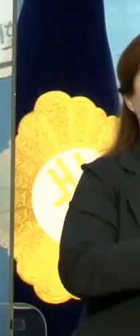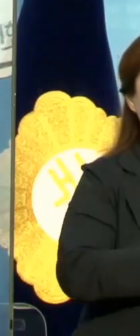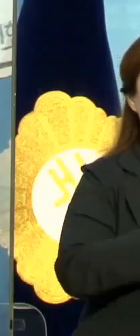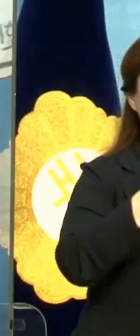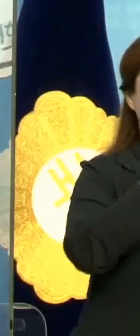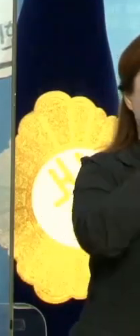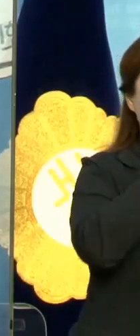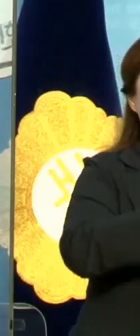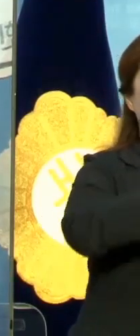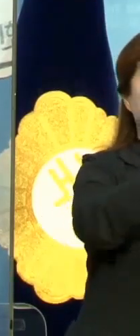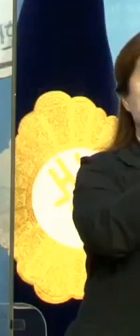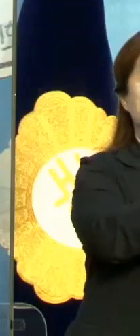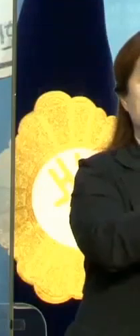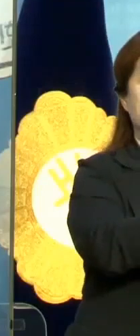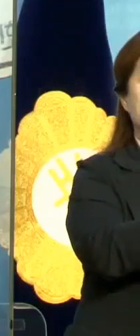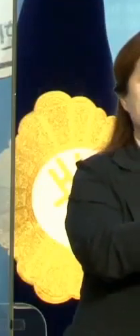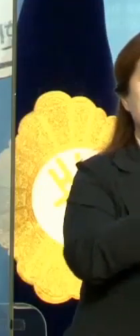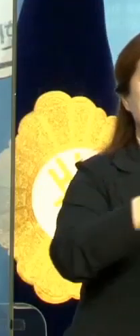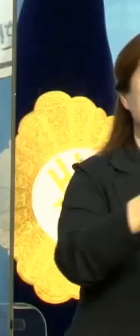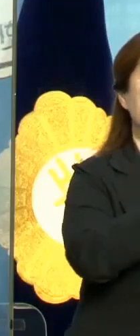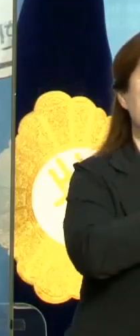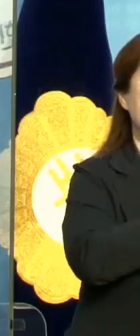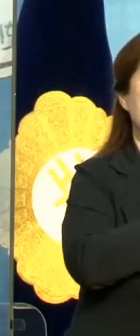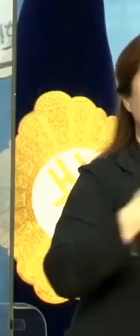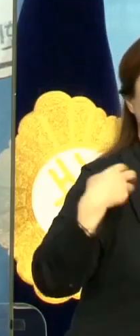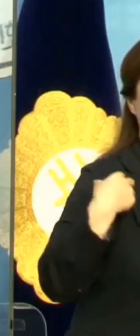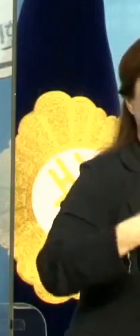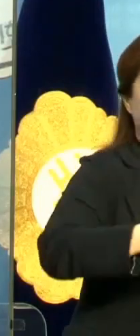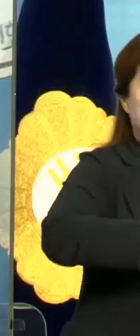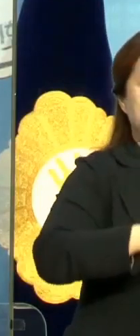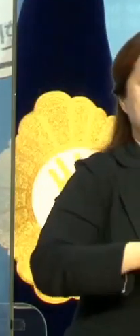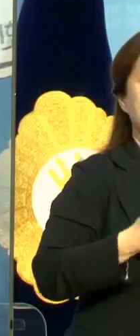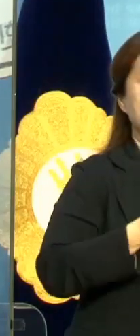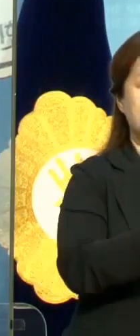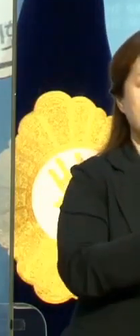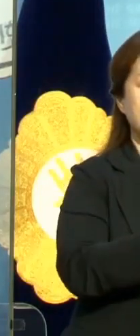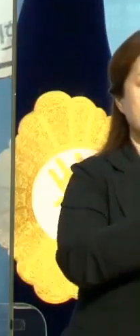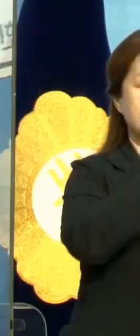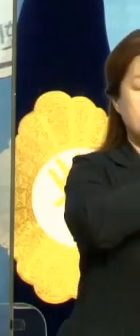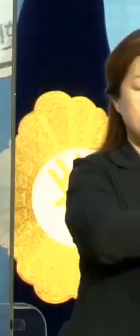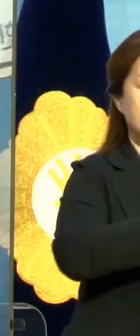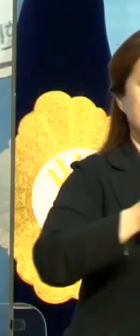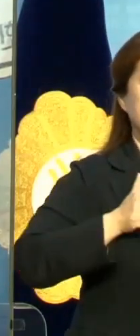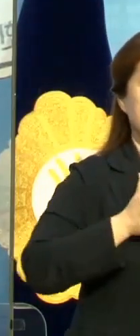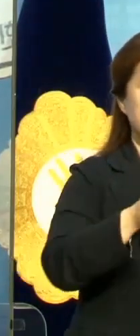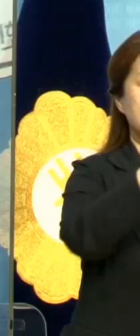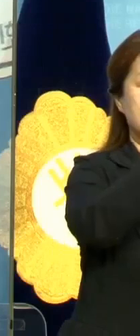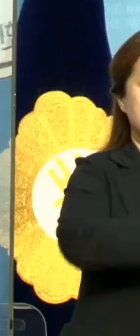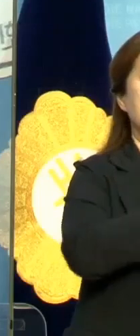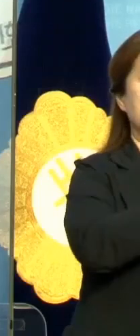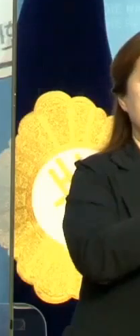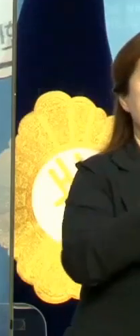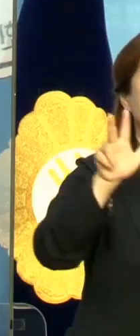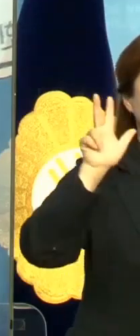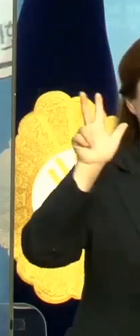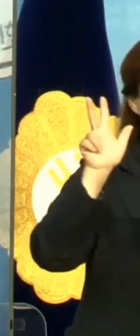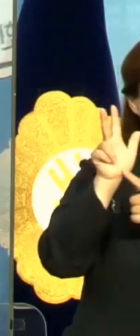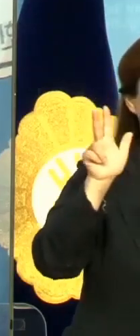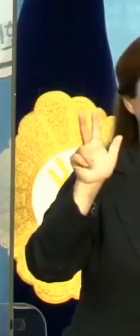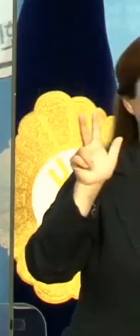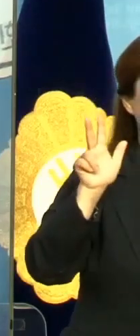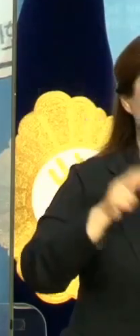이익을 우선으로 하여 국회의원 의 증언을 양심에 따라 성실히 수행할 것임 을 국민들께 선서 패